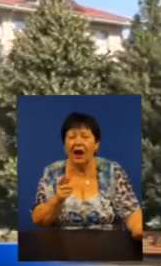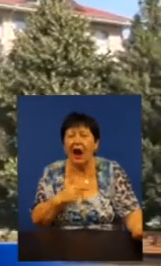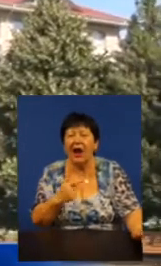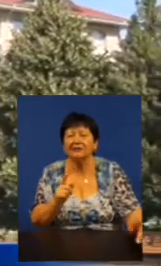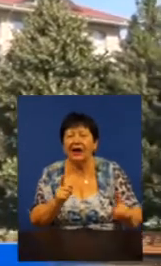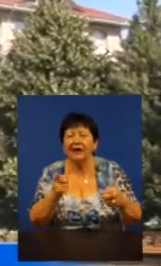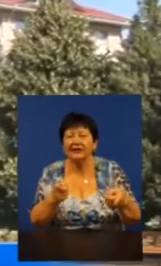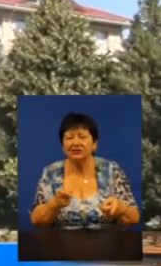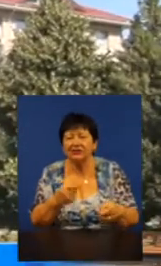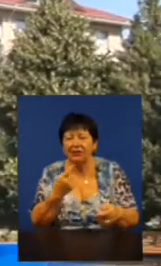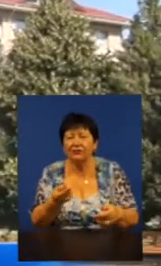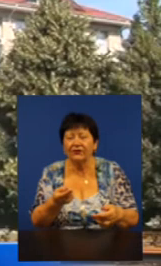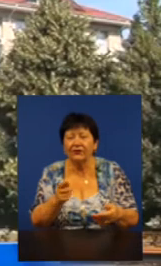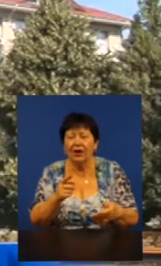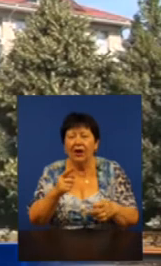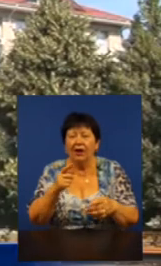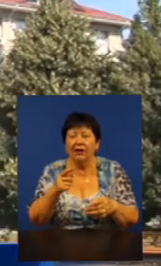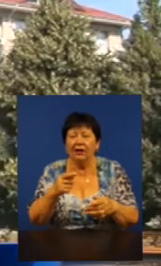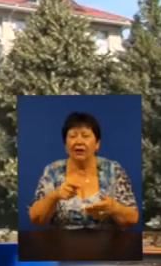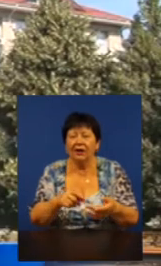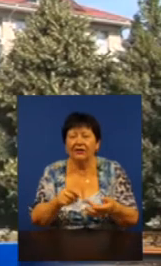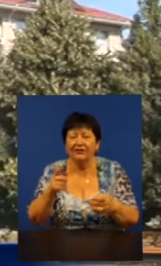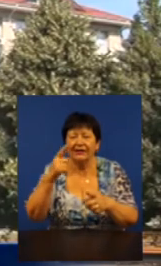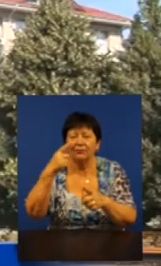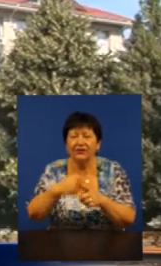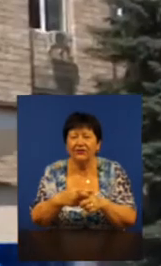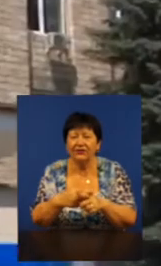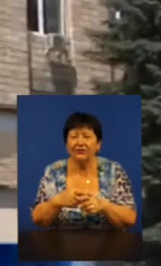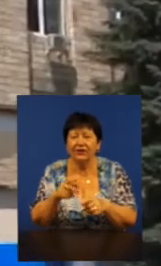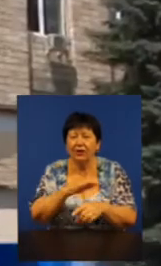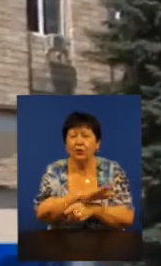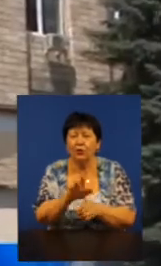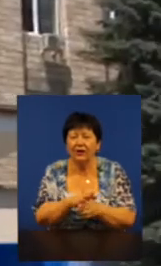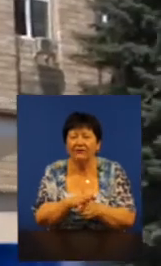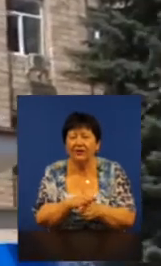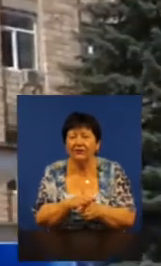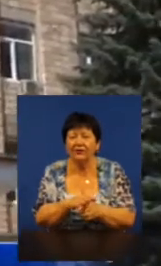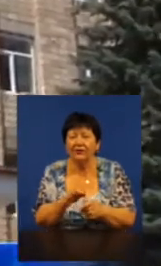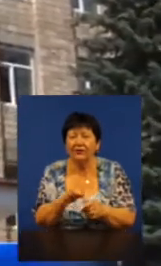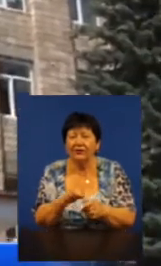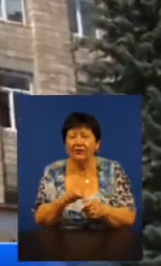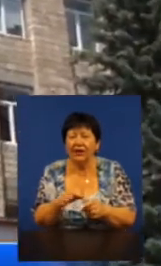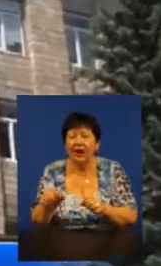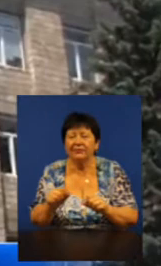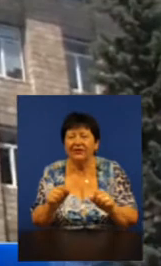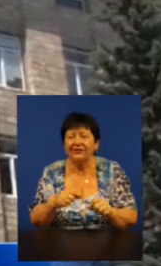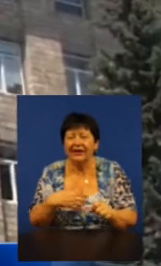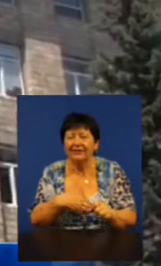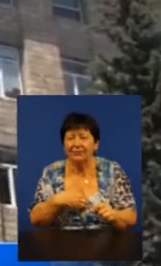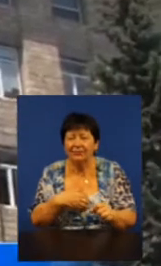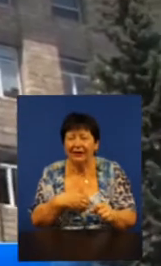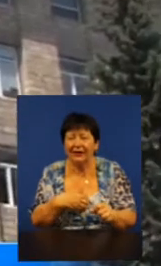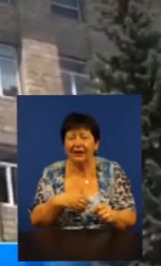al primăriei a fost depistat pozitiv la noul tip de coronavirus. Pentru a evita riscul de infectare, administrația primăriei